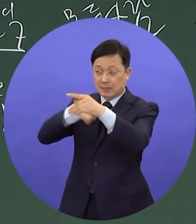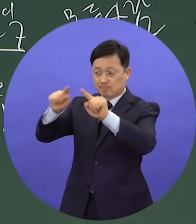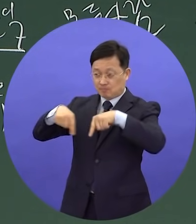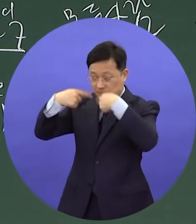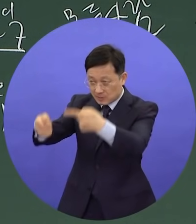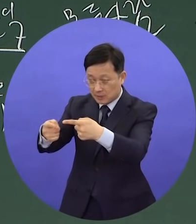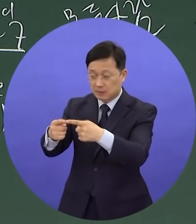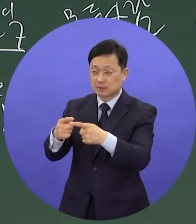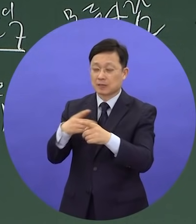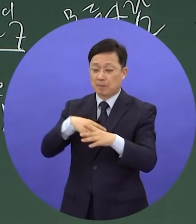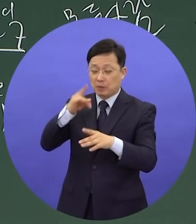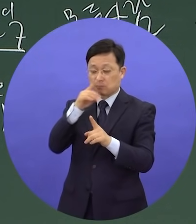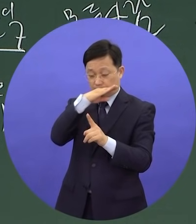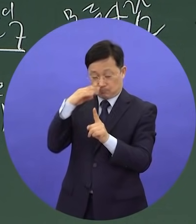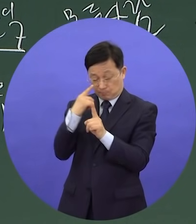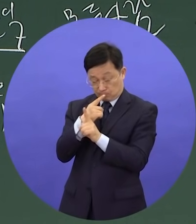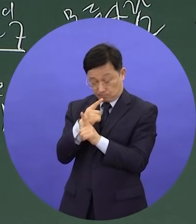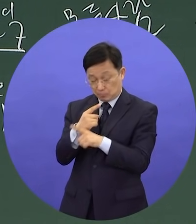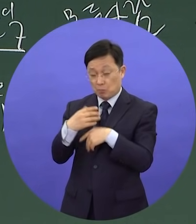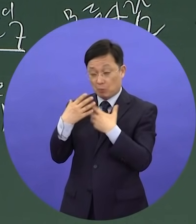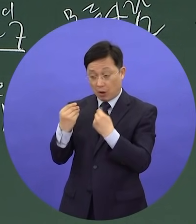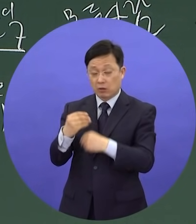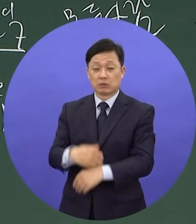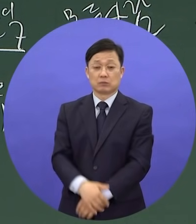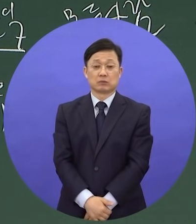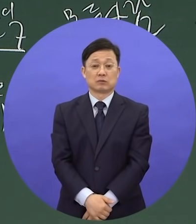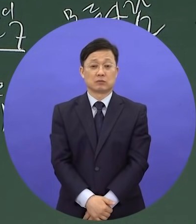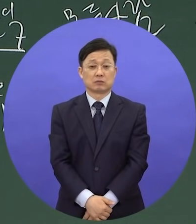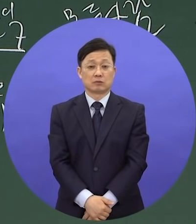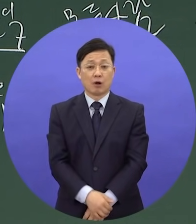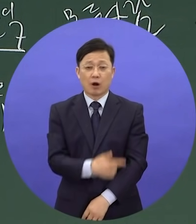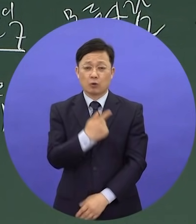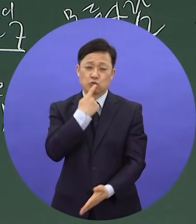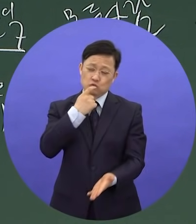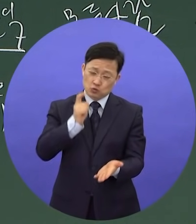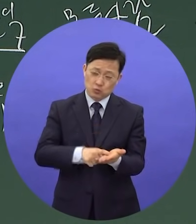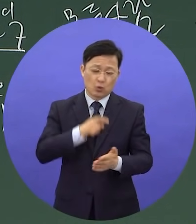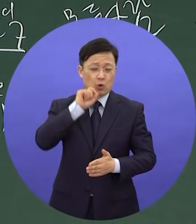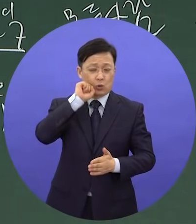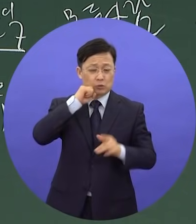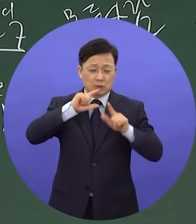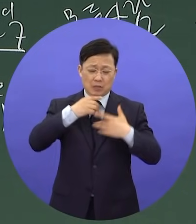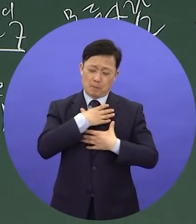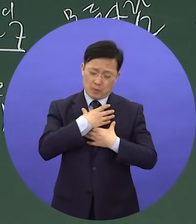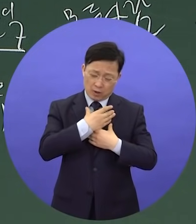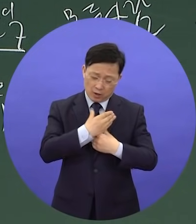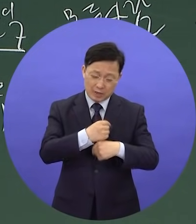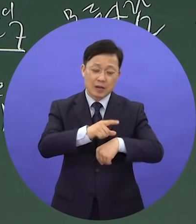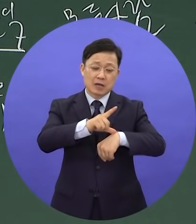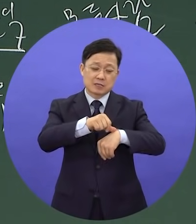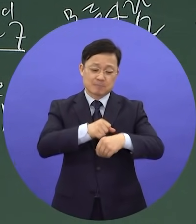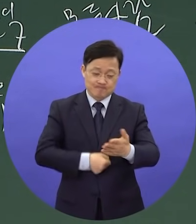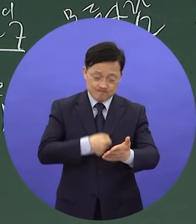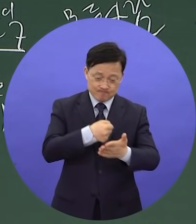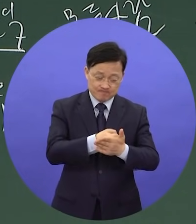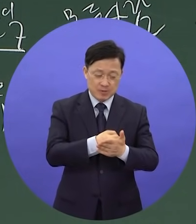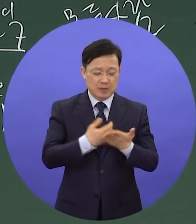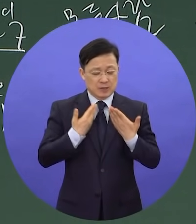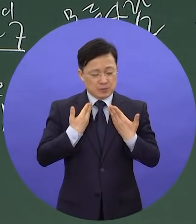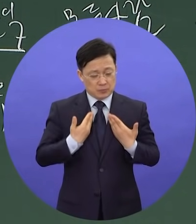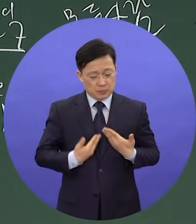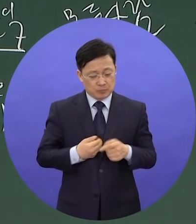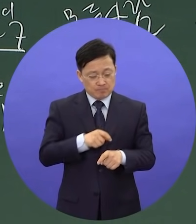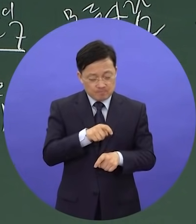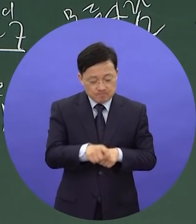His healing. 이건 시간 많이 안 걸립니다. 뭐 책 보는 시간도 있는데 편안한 시간이죠. And it doesn't take much time to do this. There are times you spend just even reading, so it's a very peaceful time. 나의